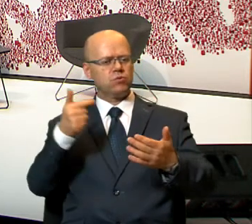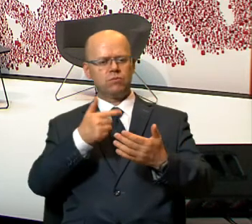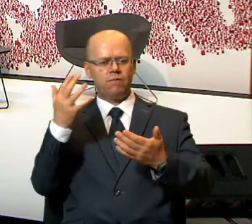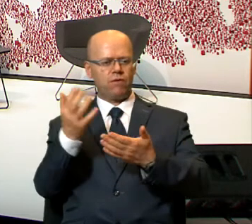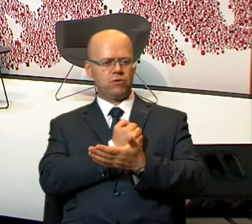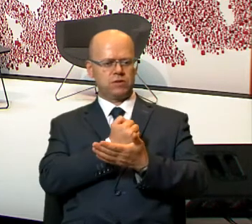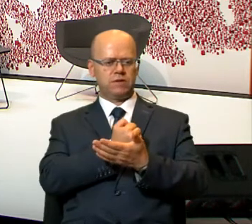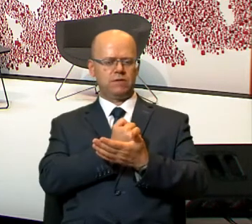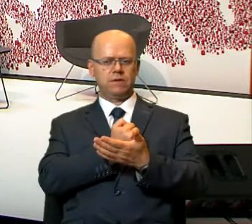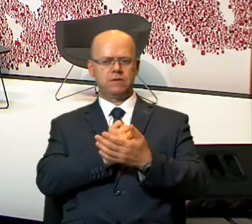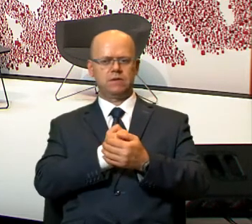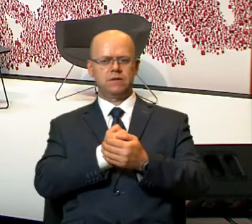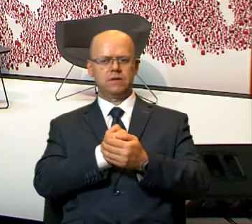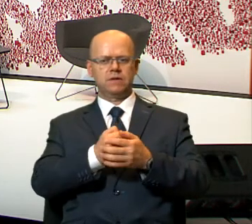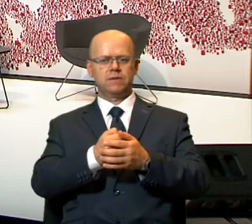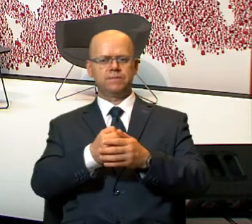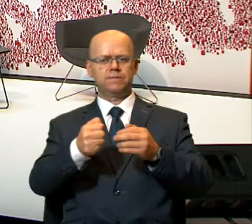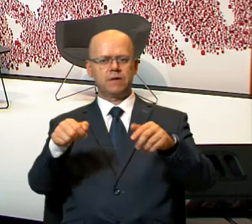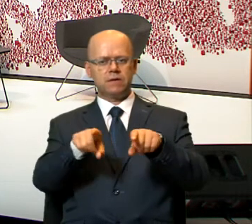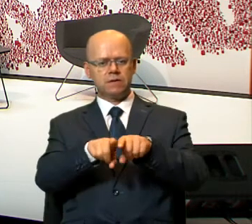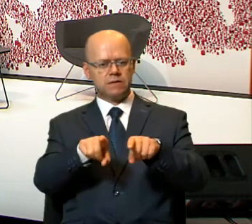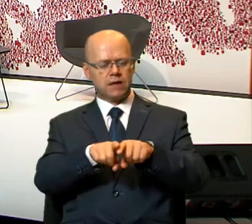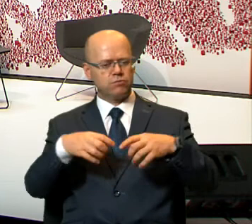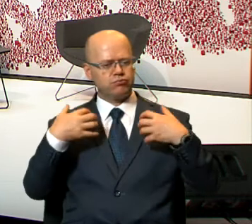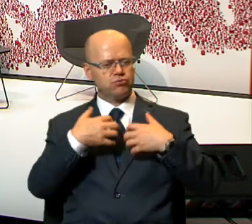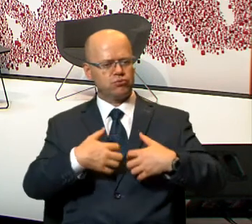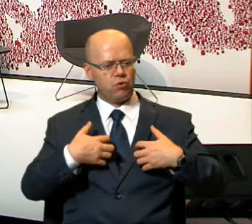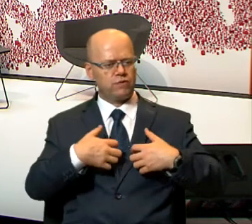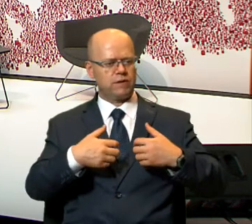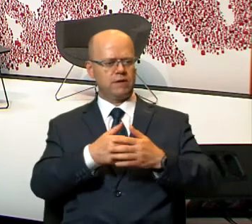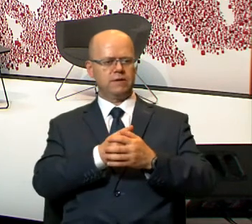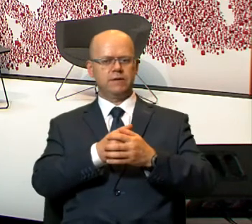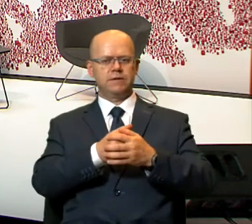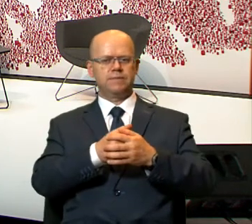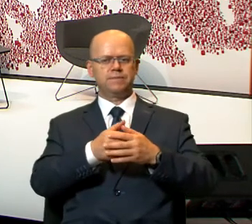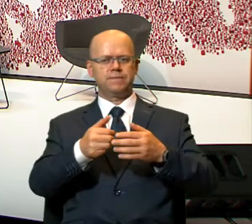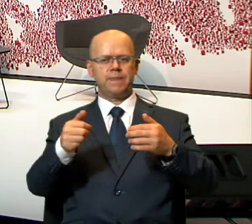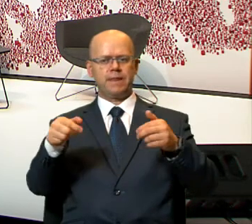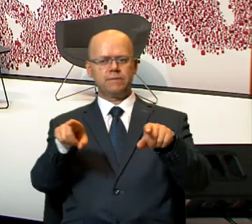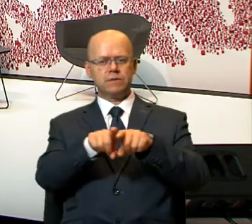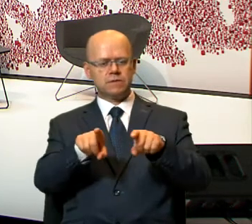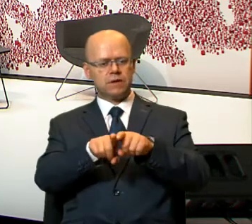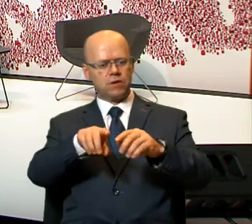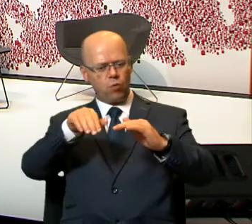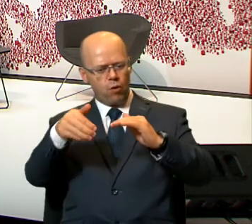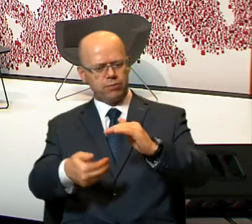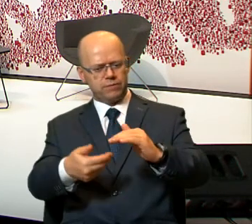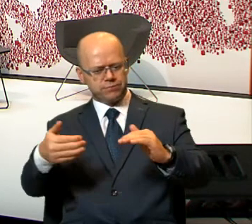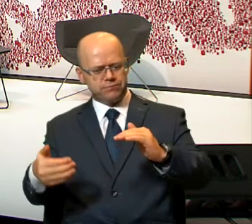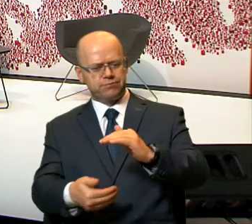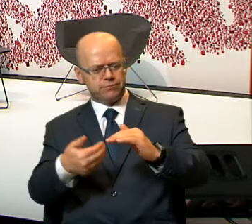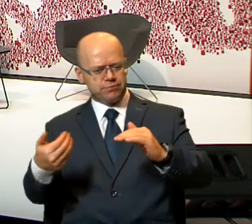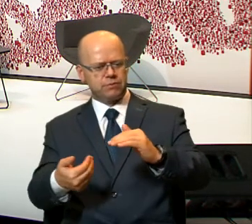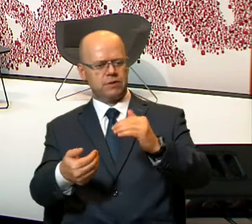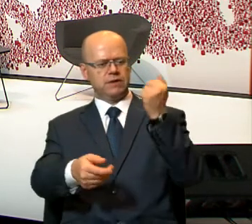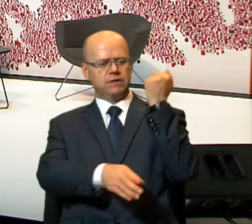wykorzystać i wykorzystywać przyrodę. Musimy kopać głębiej, ścinać